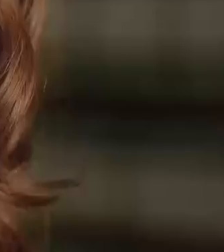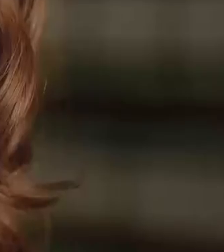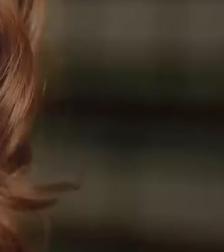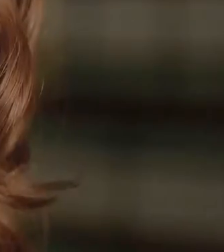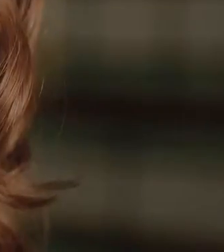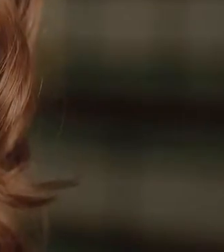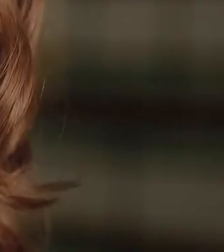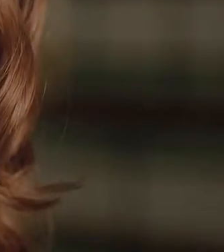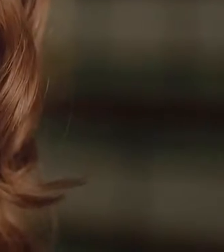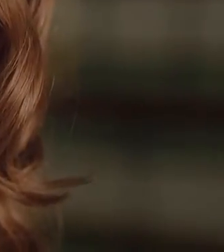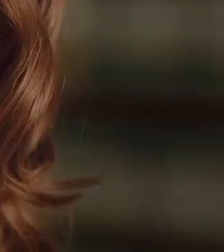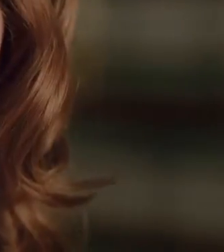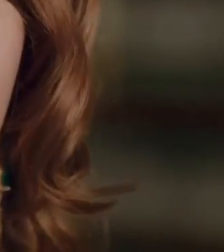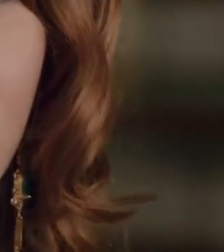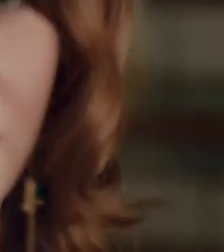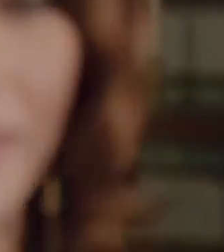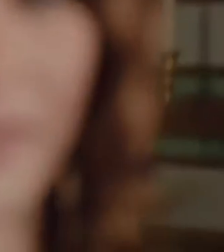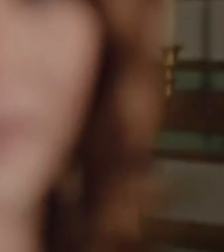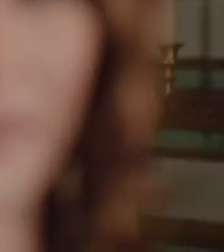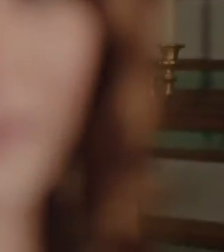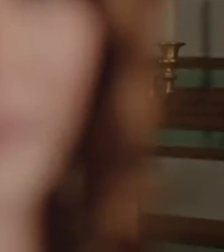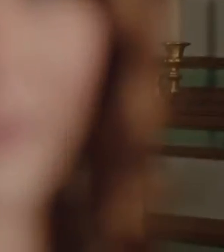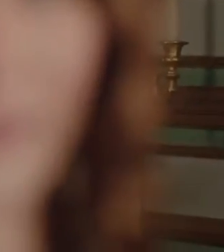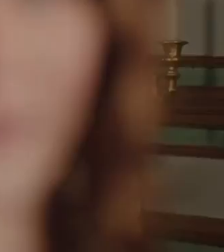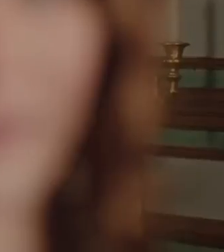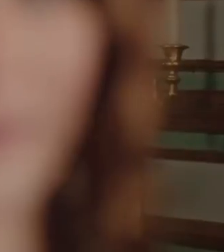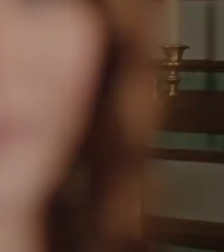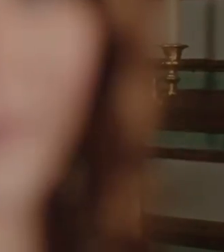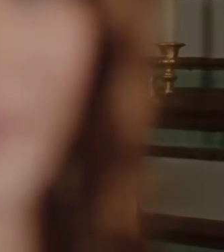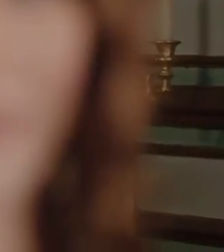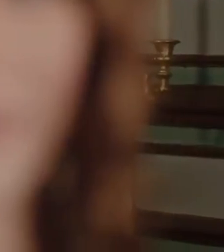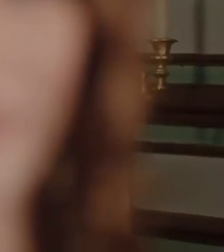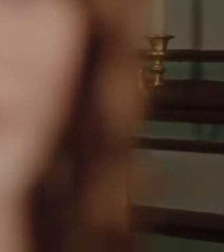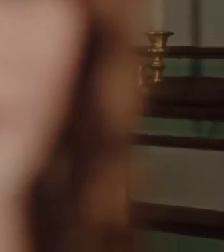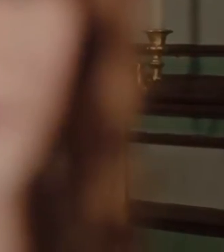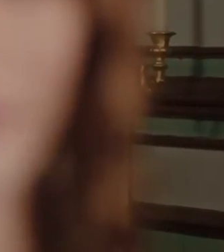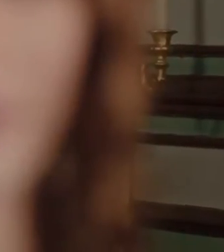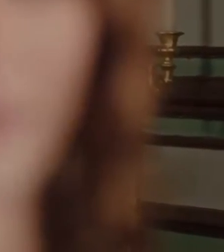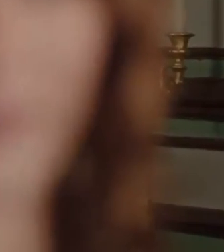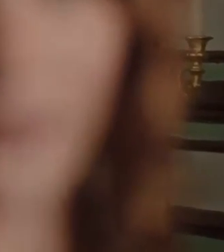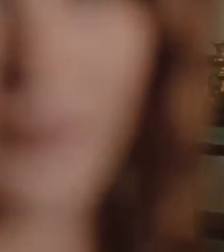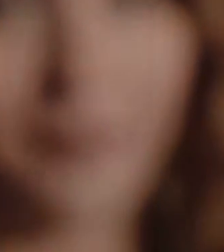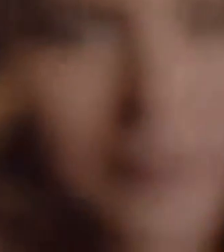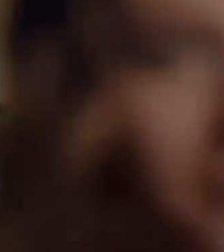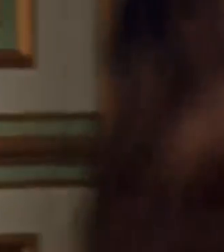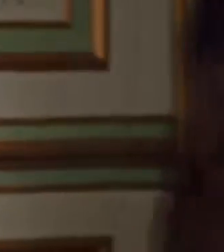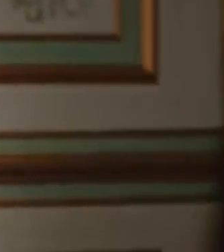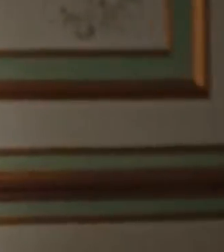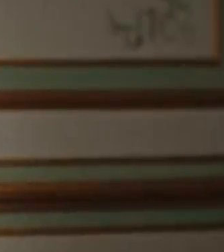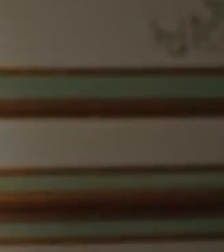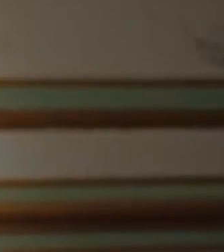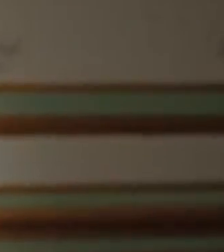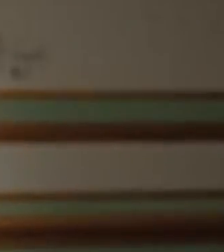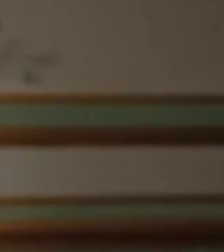Lara yüzünü bir tarafa dönmüş, tebessüm eden yüzüyle dalmış gitmiş. Dadısı odaya girdi ama Lara sanki duymadı bile. Dadı